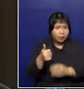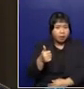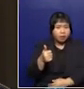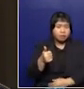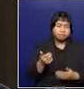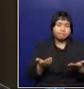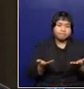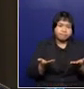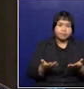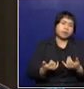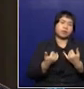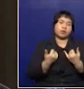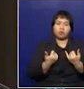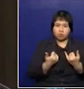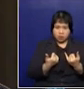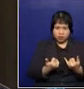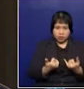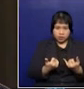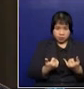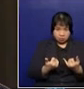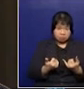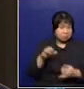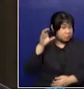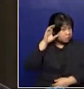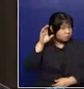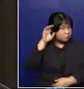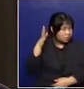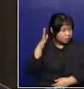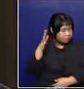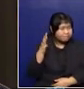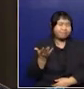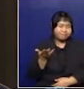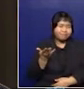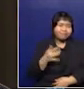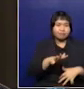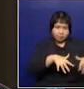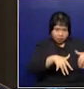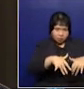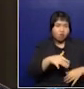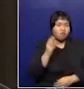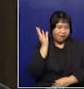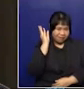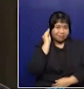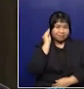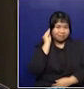ในเรื่องนี้นะฮะท่านเชื่อหรือไม่เชื่อประชาชนไทยทั้งประเทศโปรดฟังนะฮะ